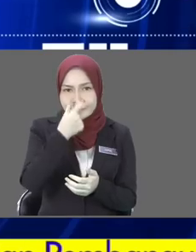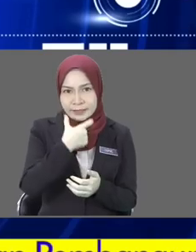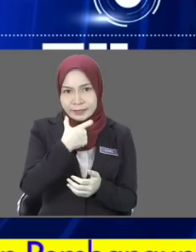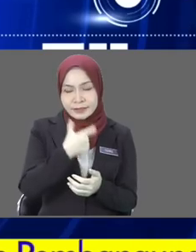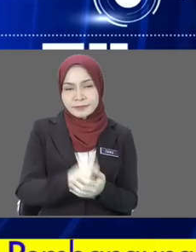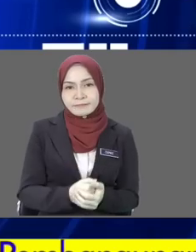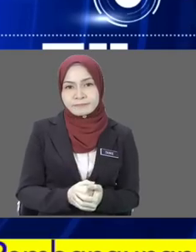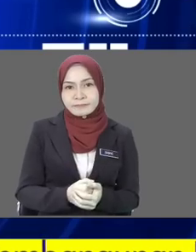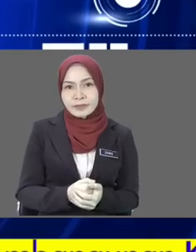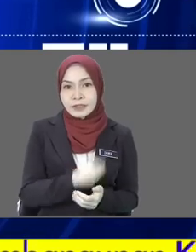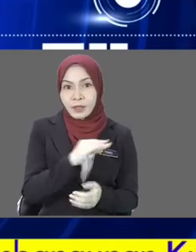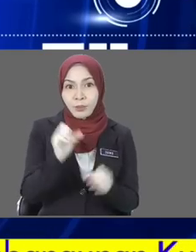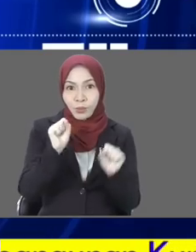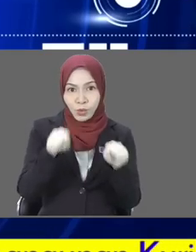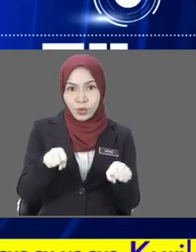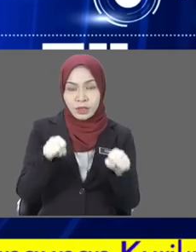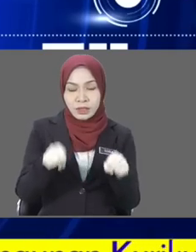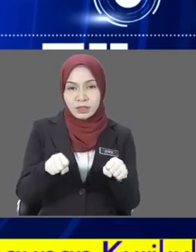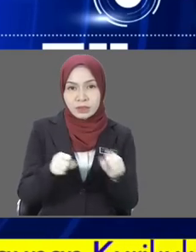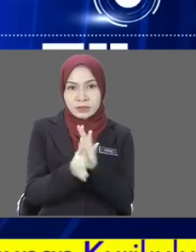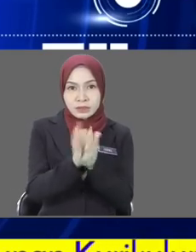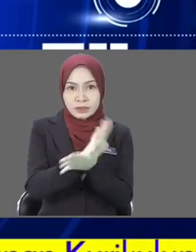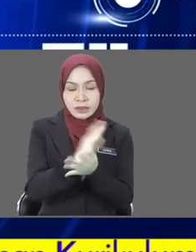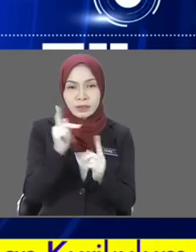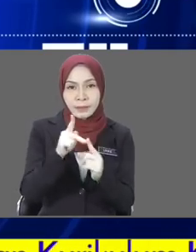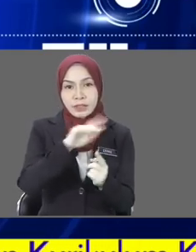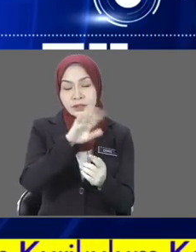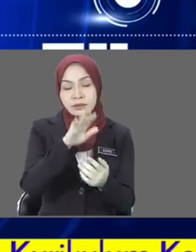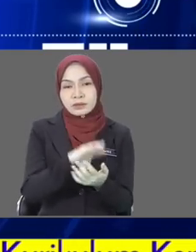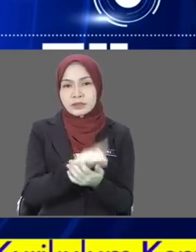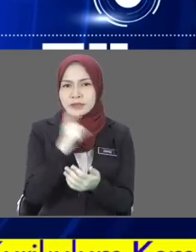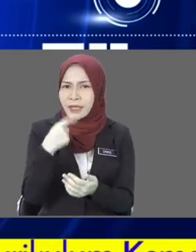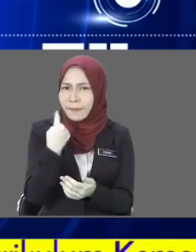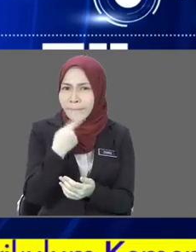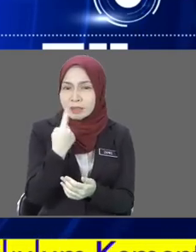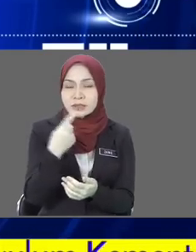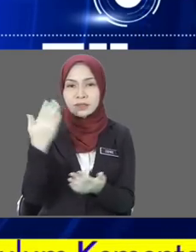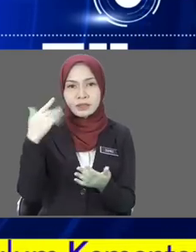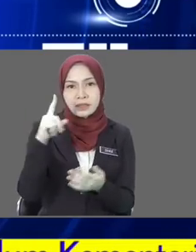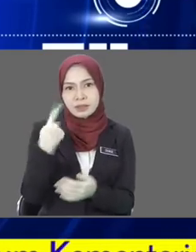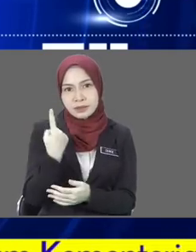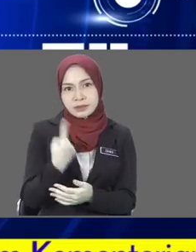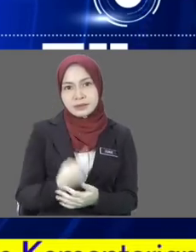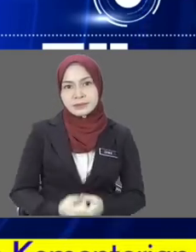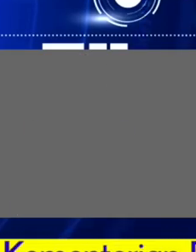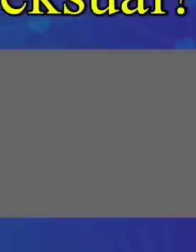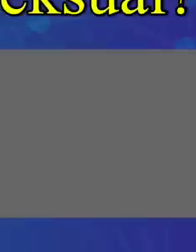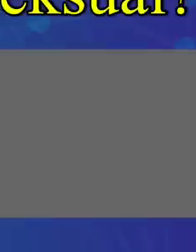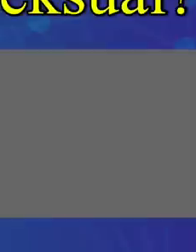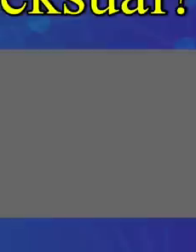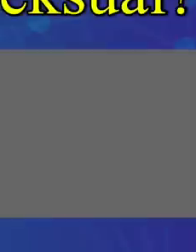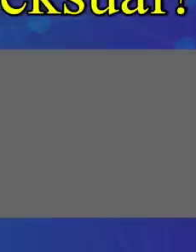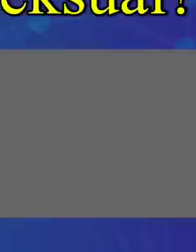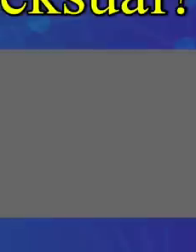dan dianya boleh terjadi kepada setiap usaha aja secara berdepan ataupun online